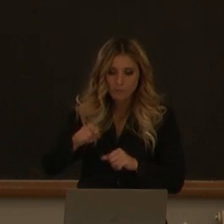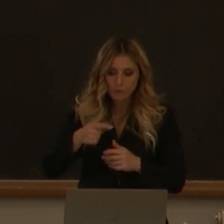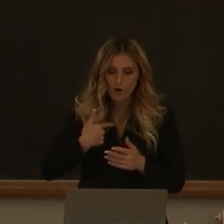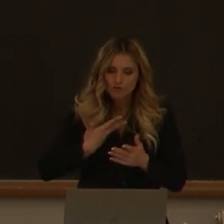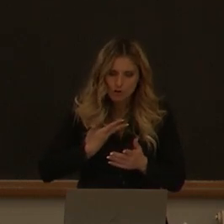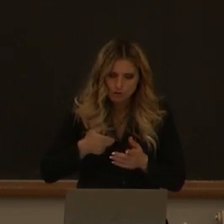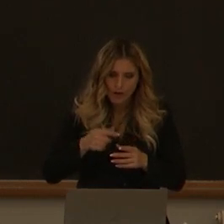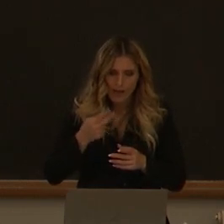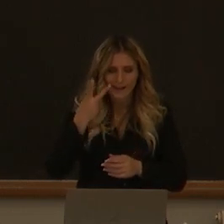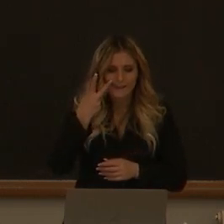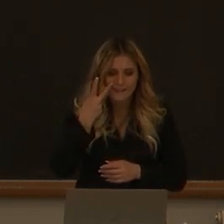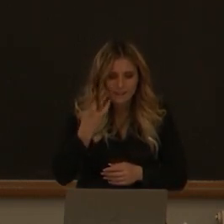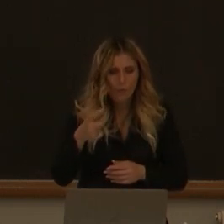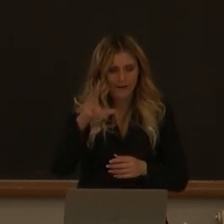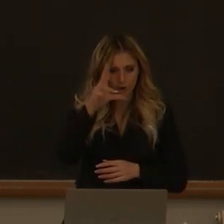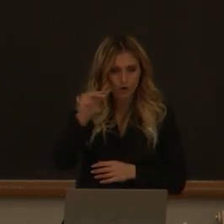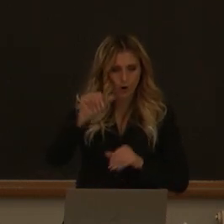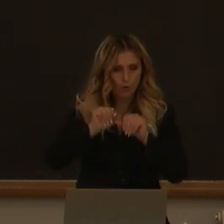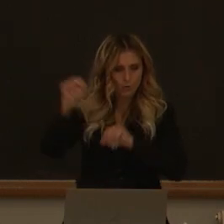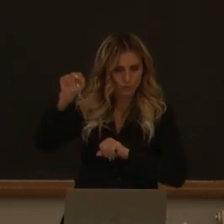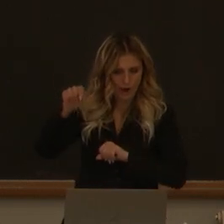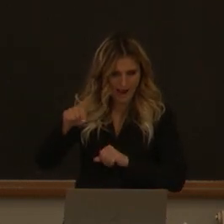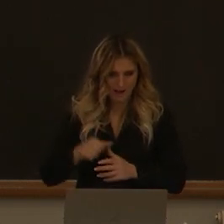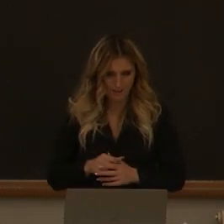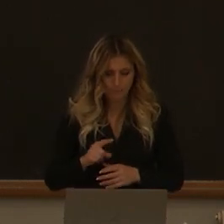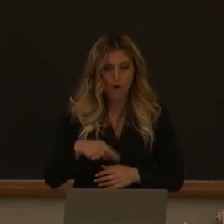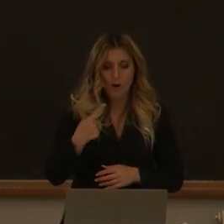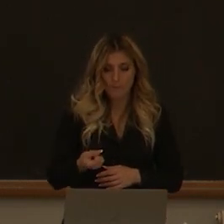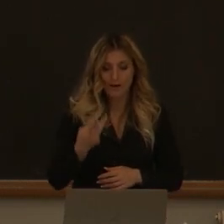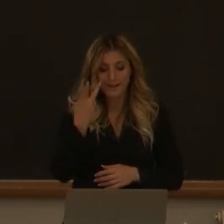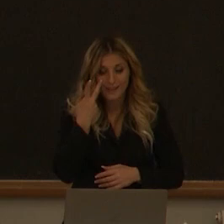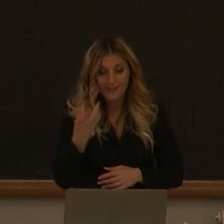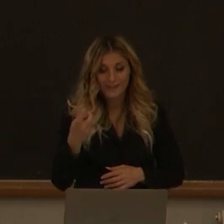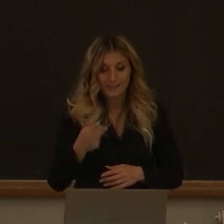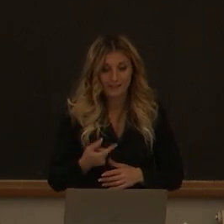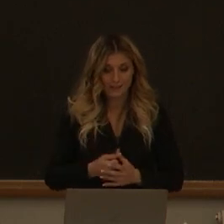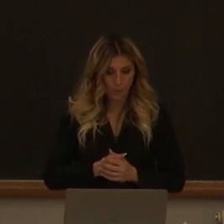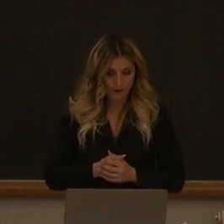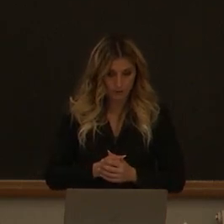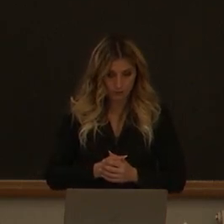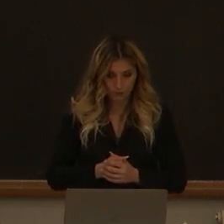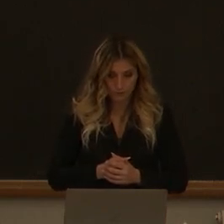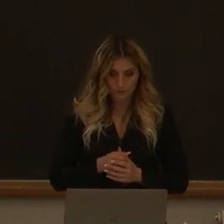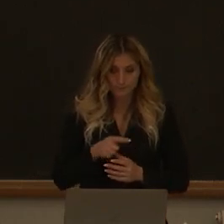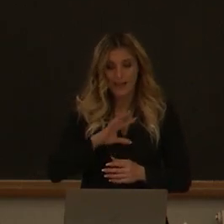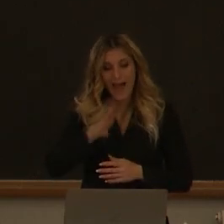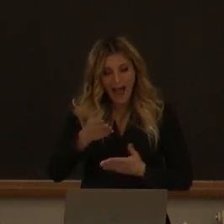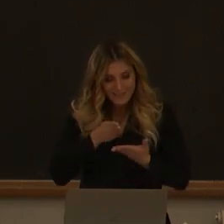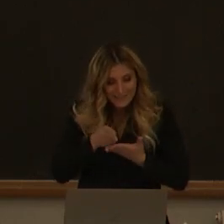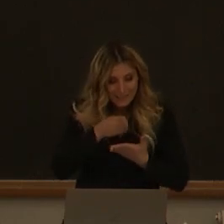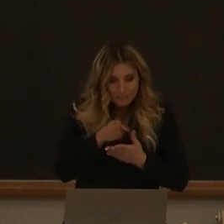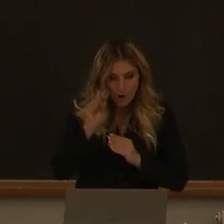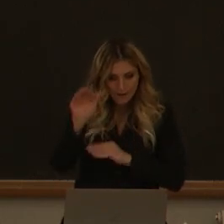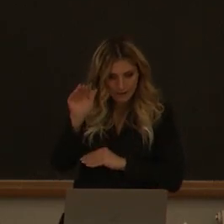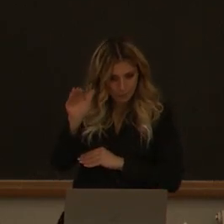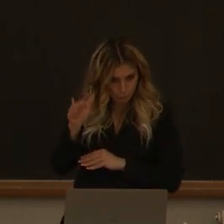albo dei periti agrari laureati. Poi, ovviamente, per quanto riguarda viticoltura e enologia, controllo e qualità di sicurezza dei